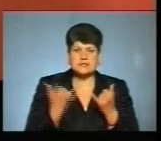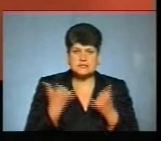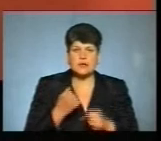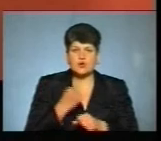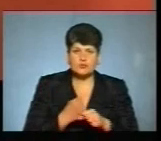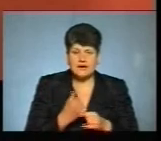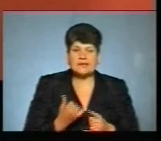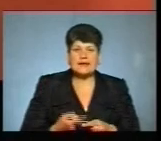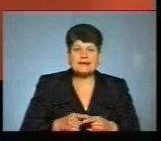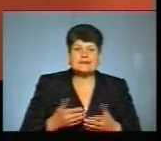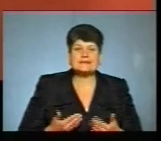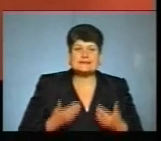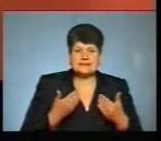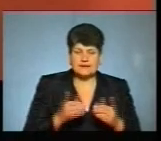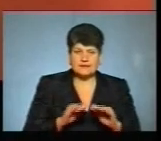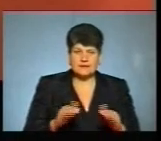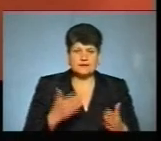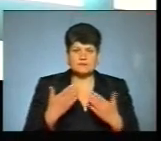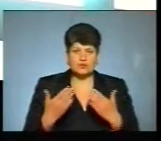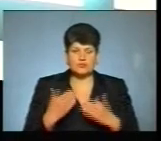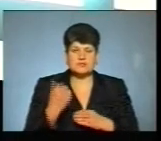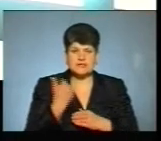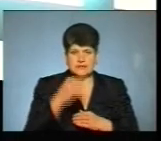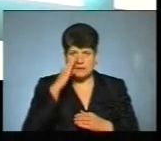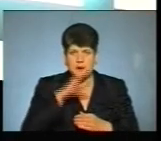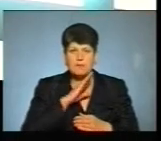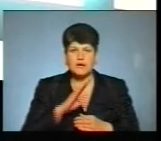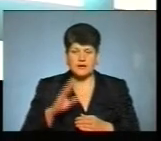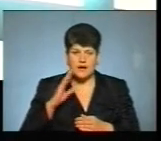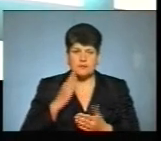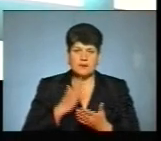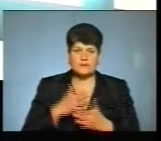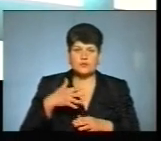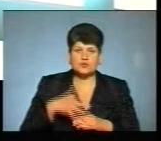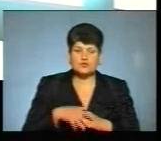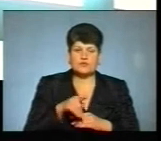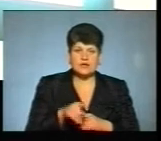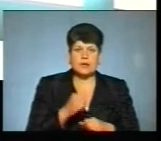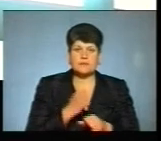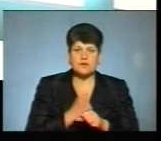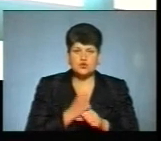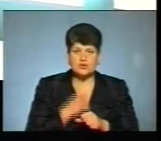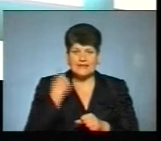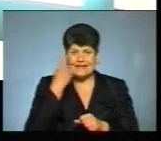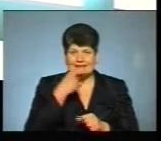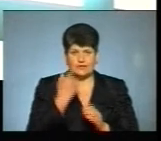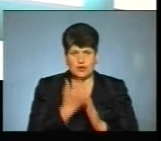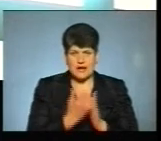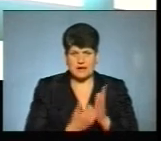для таких дітей, спілкуються з їхніми батьками, адже ми маємо розуміти, що вони працюють по індивідуальних